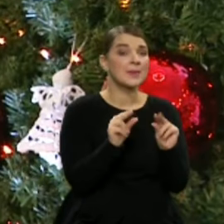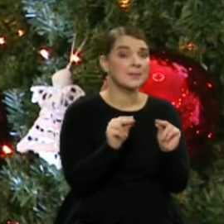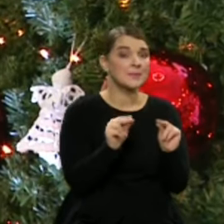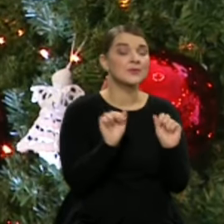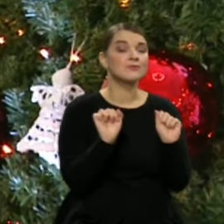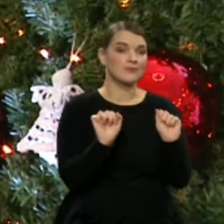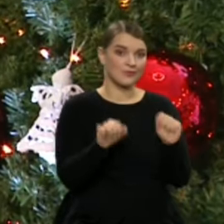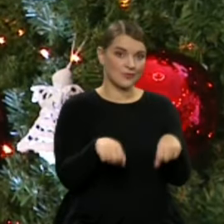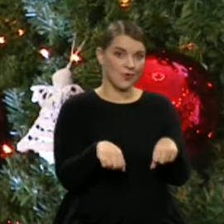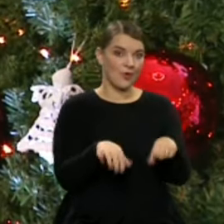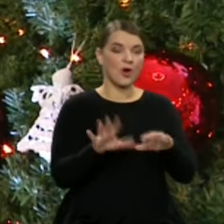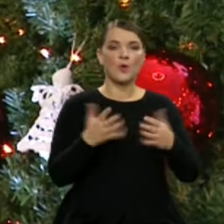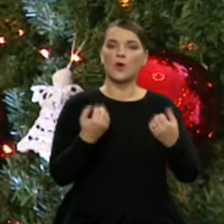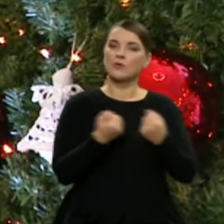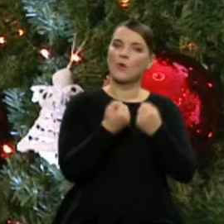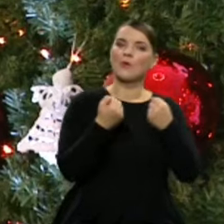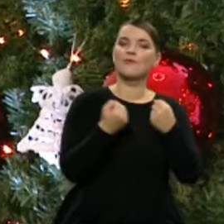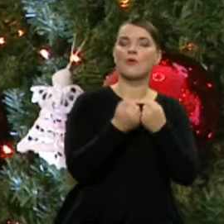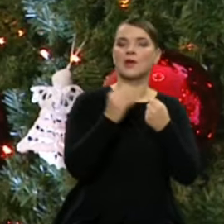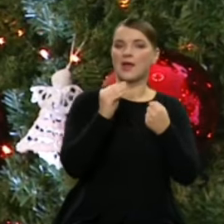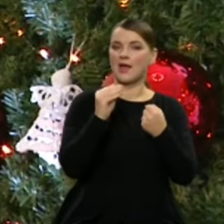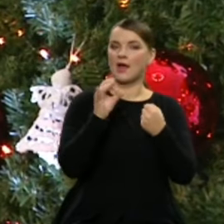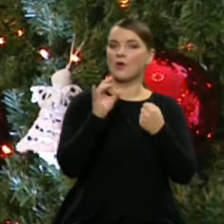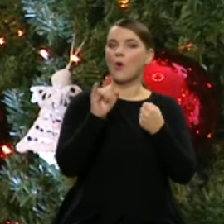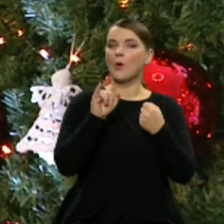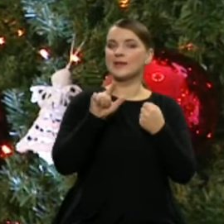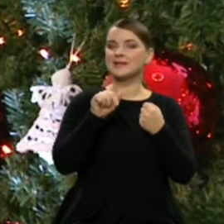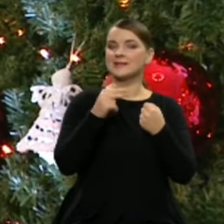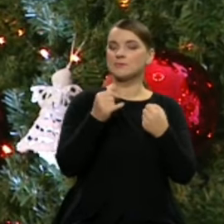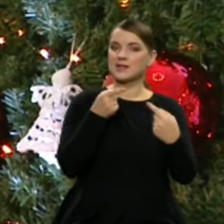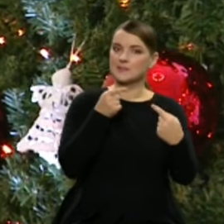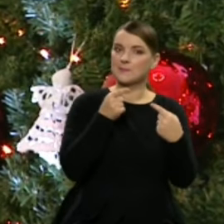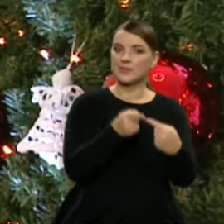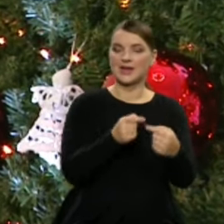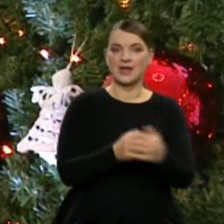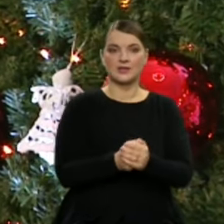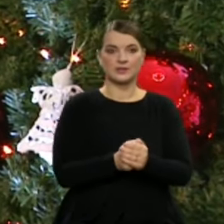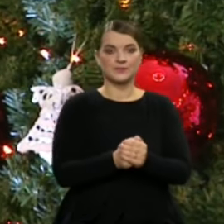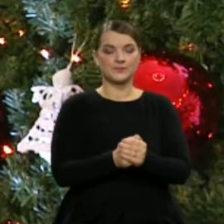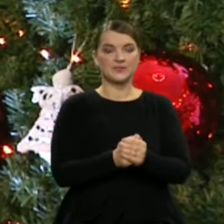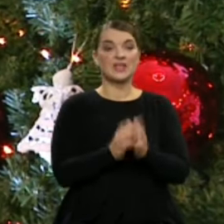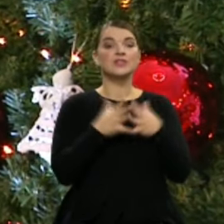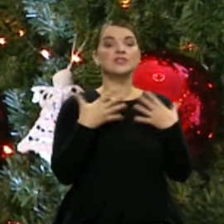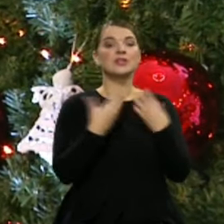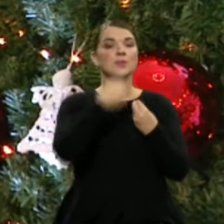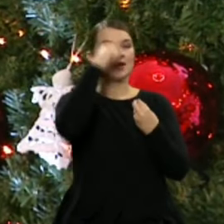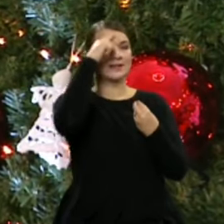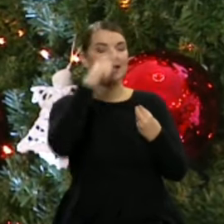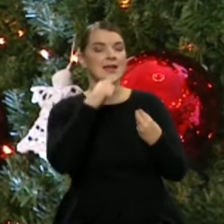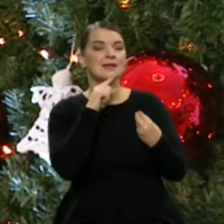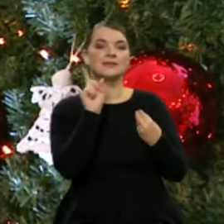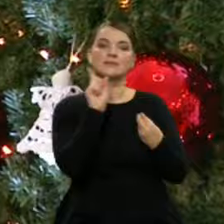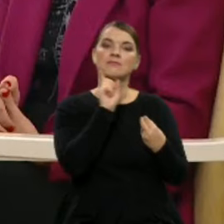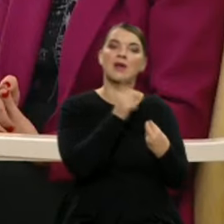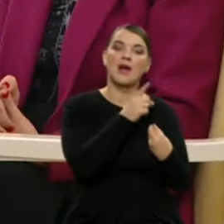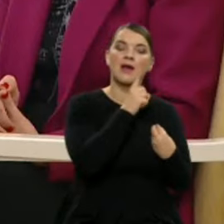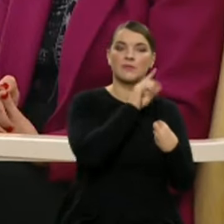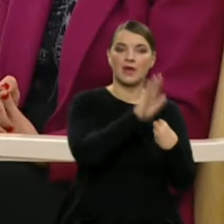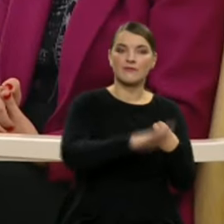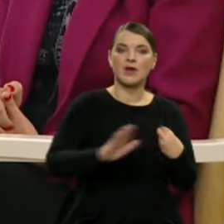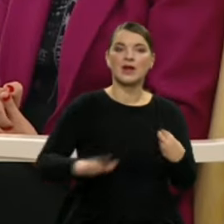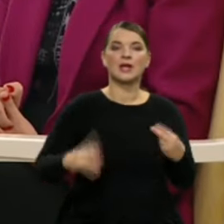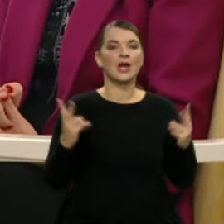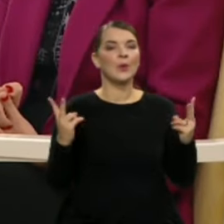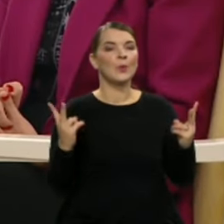nepaliaujant kovojant su egoizmu. Tiek šeimos tėvui, tiek motinai, tiek vaikams kasdien tenka siekti pergalės,